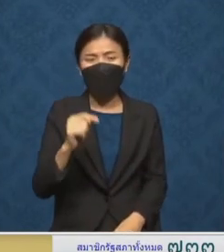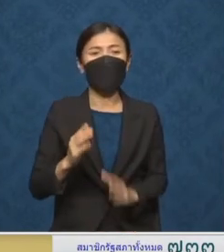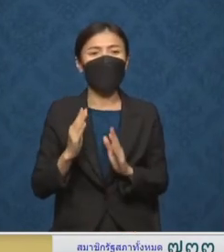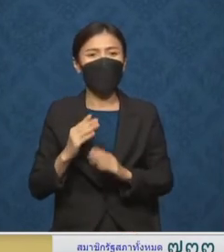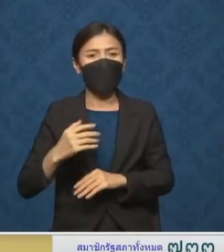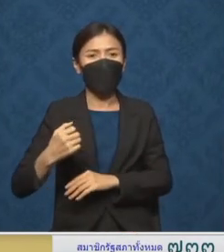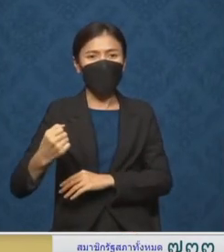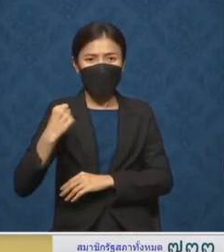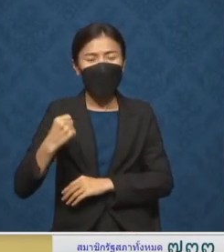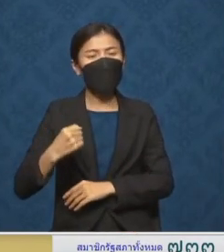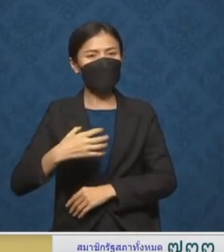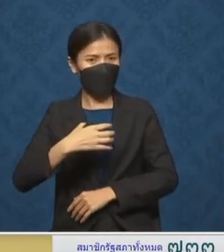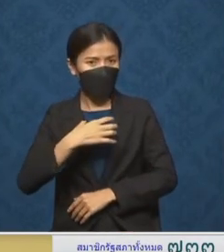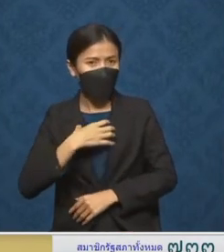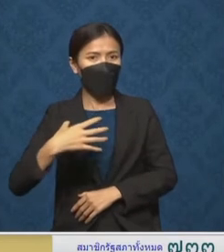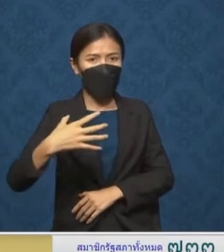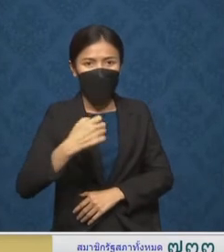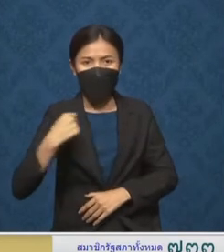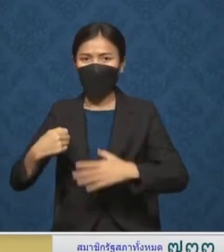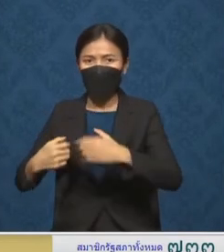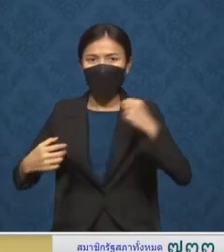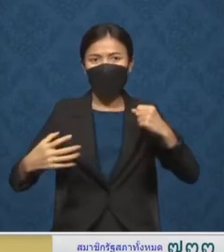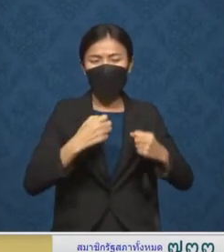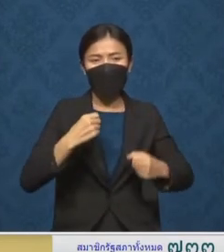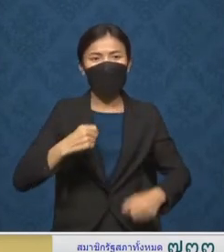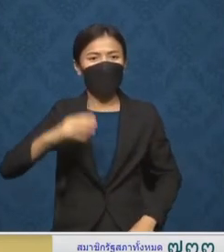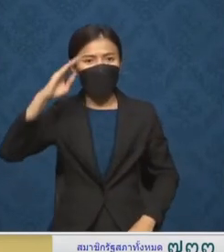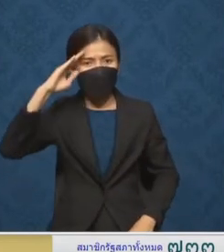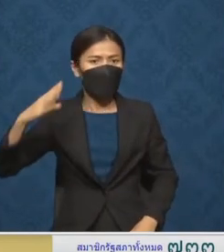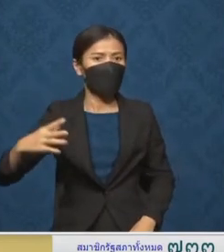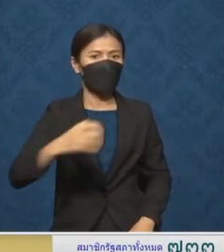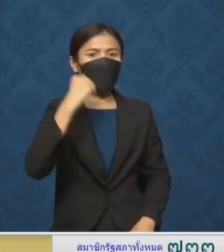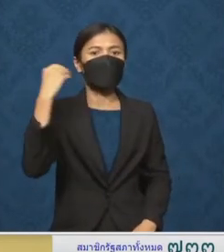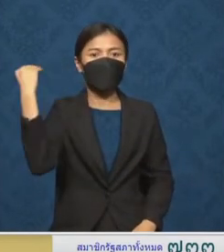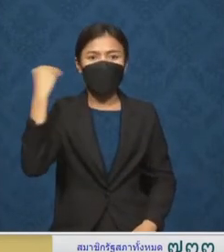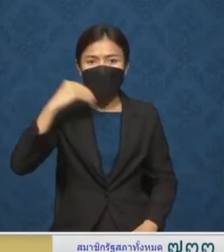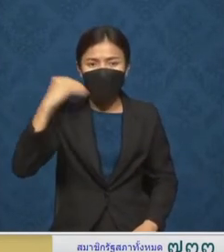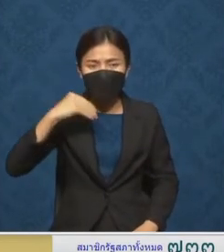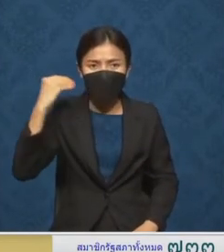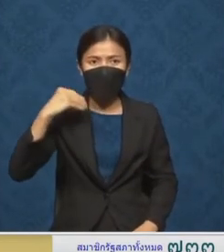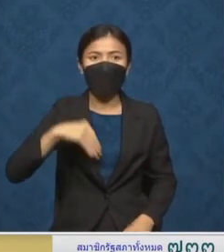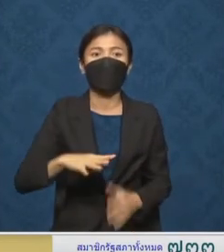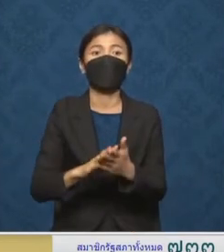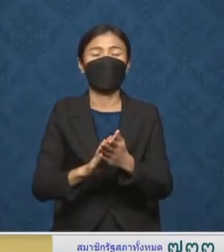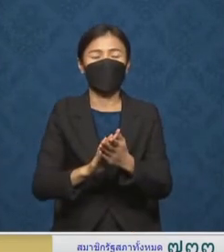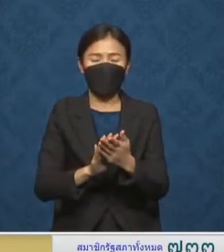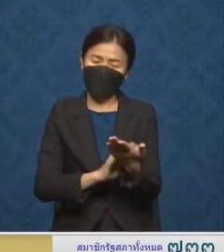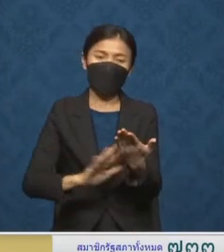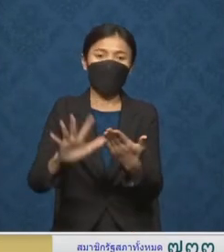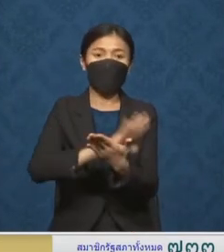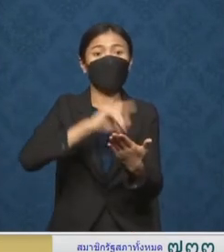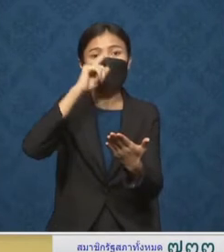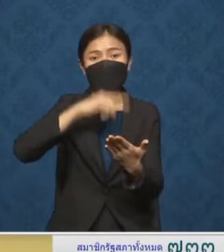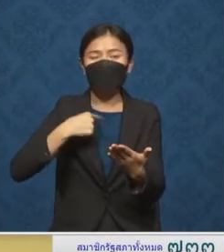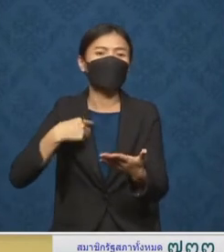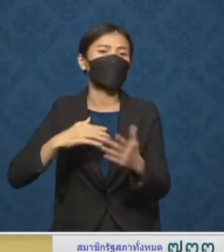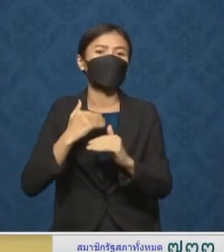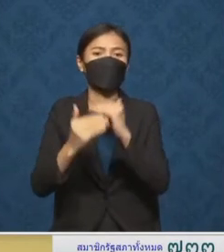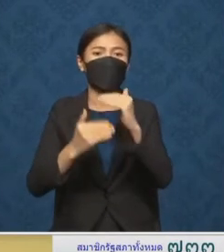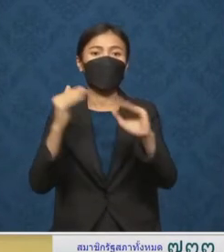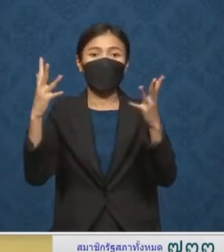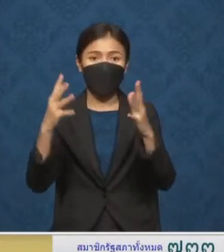การทำรัฐประหารครั้งแล้วครั้งเล่าที่ทำให้สังคมไทยยังย่ำอยู่กับที่เหมือนเป็นวงจร